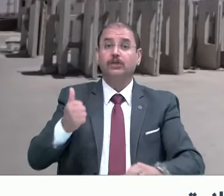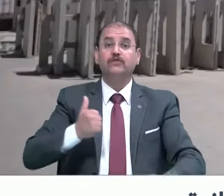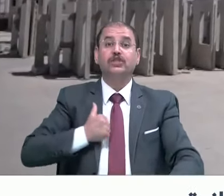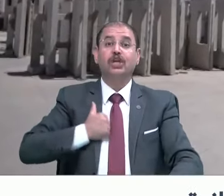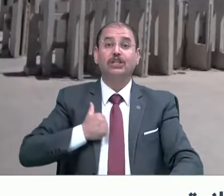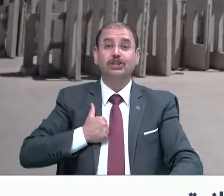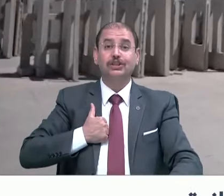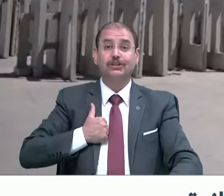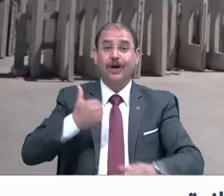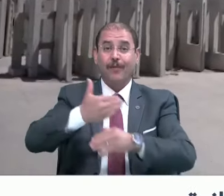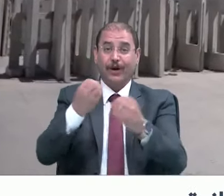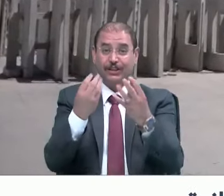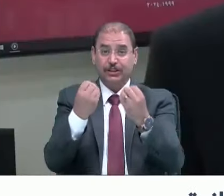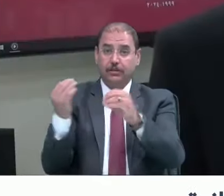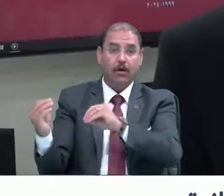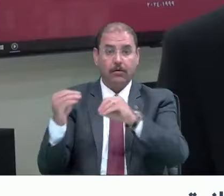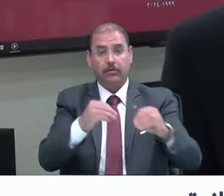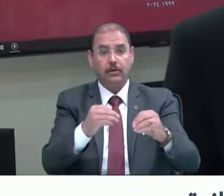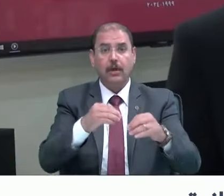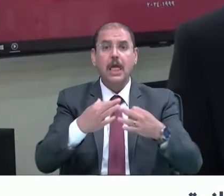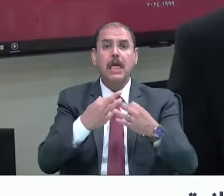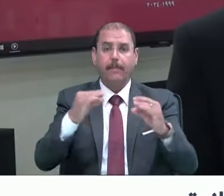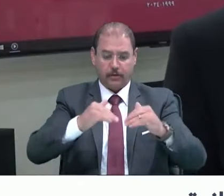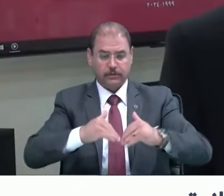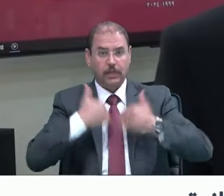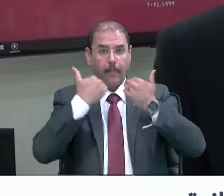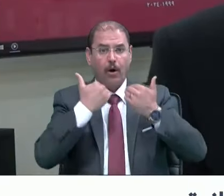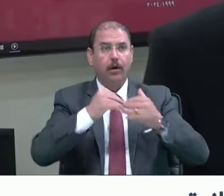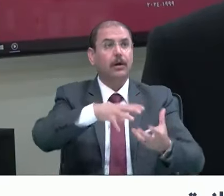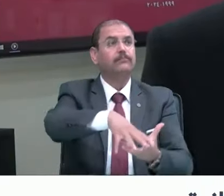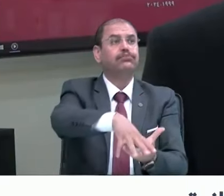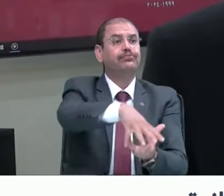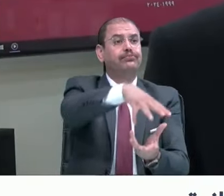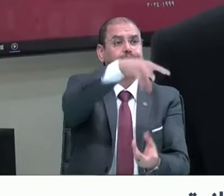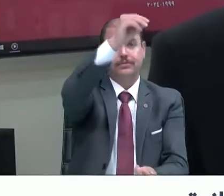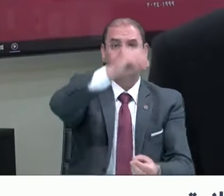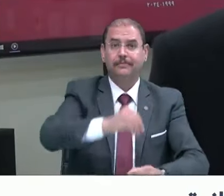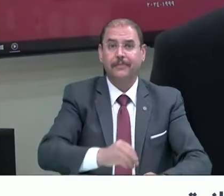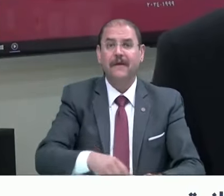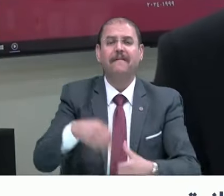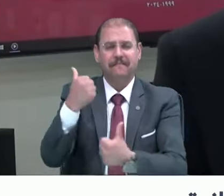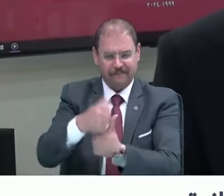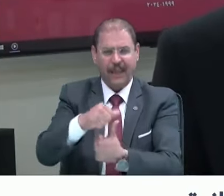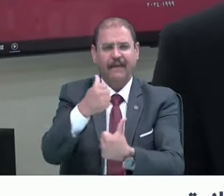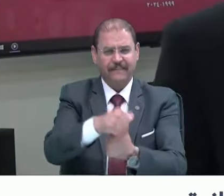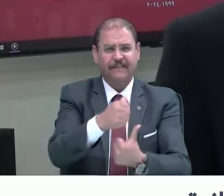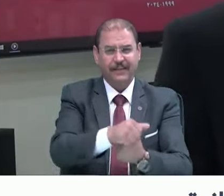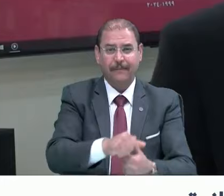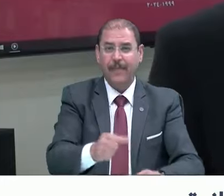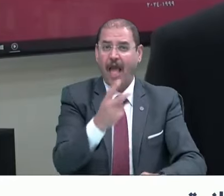الأردنية وفيلا في منطقة الغباوي والآن في عندنا مشاريع في طور التنفيذ في سنة 2024